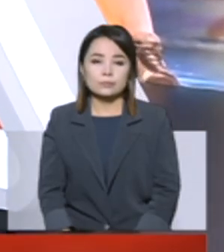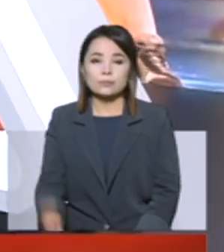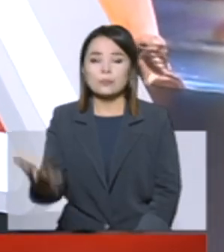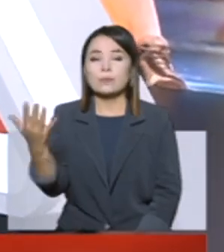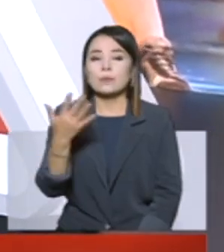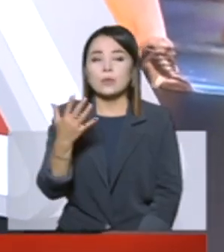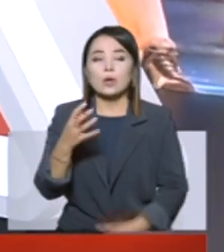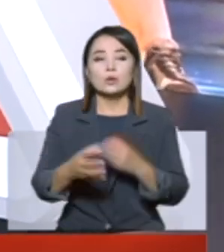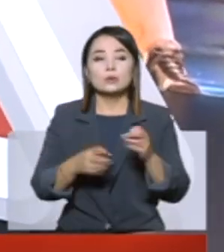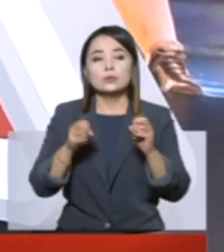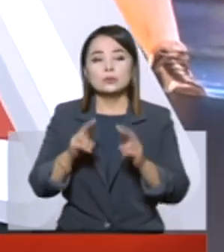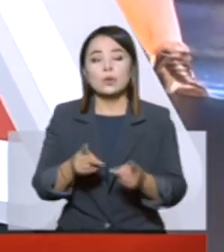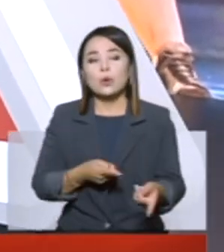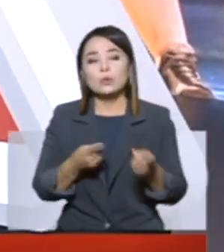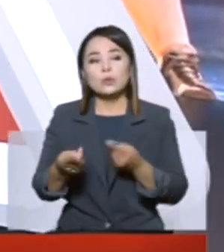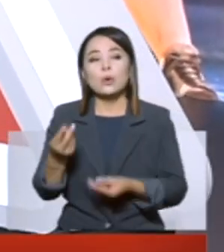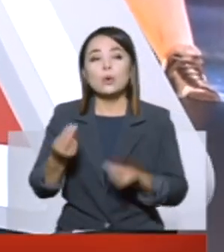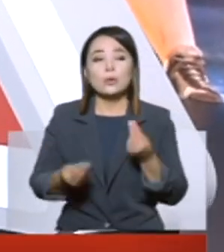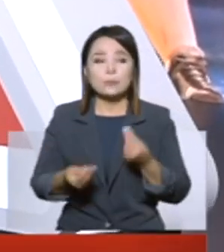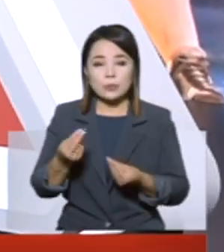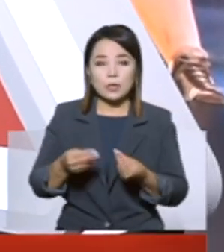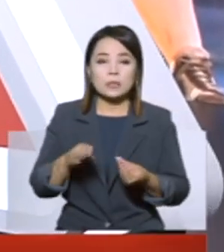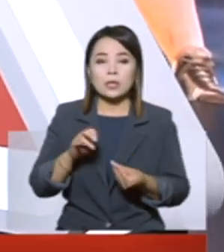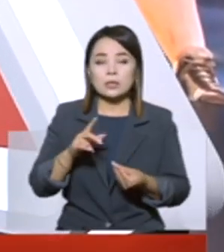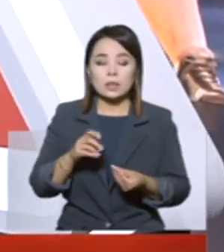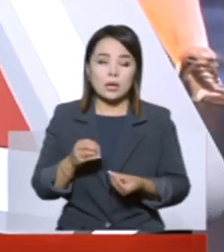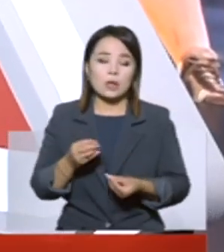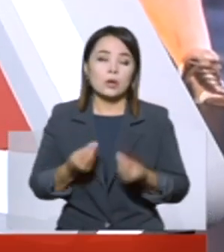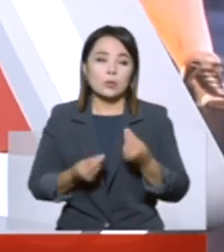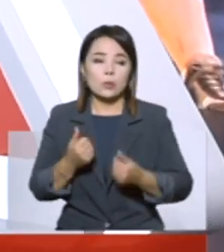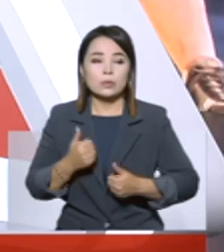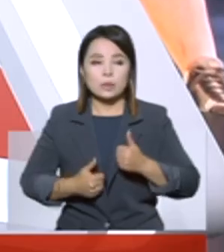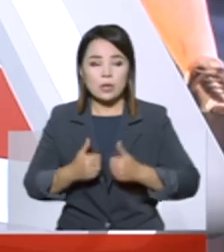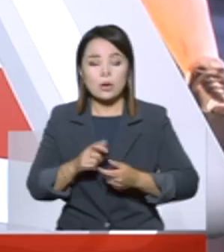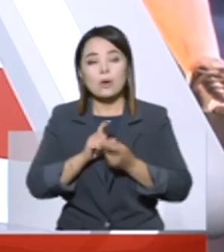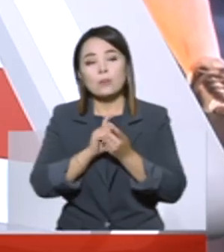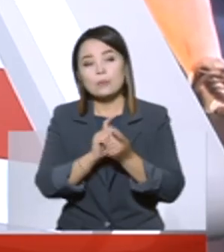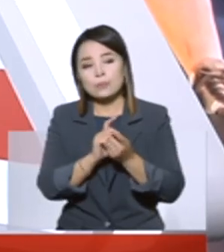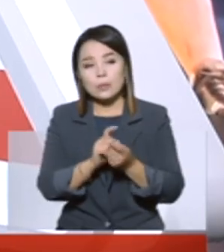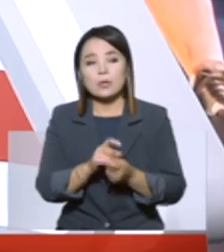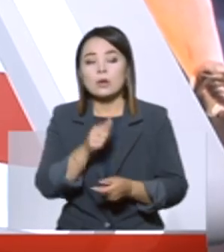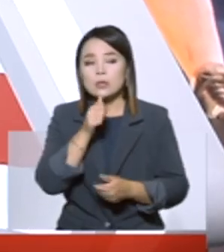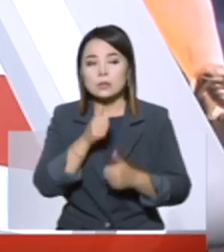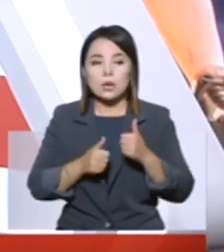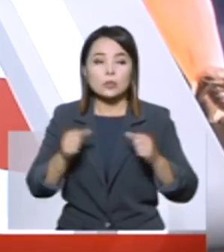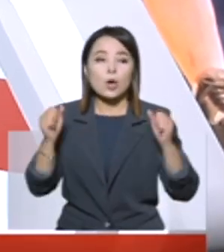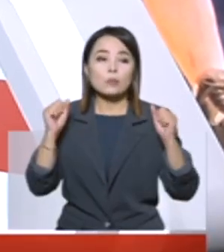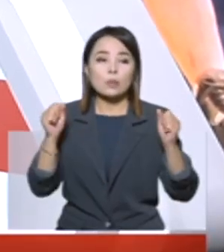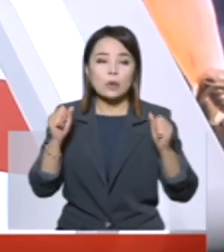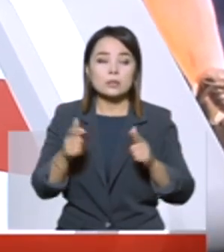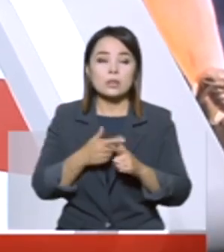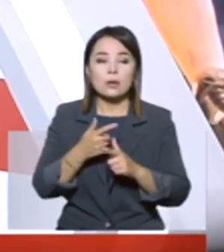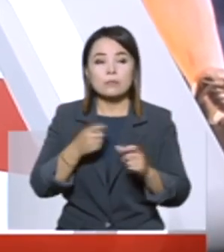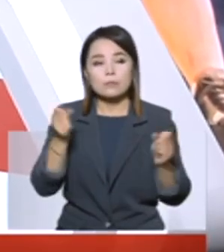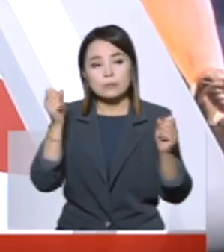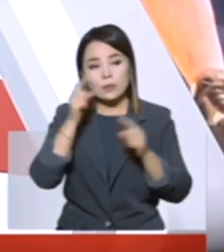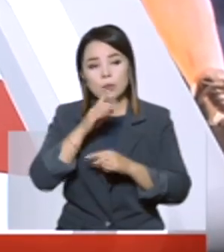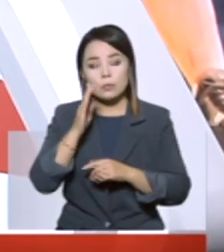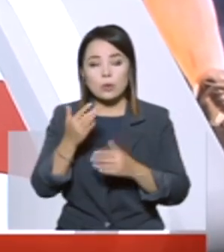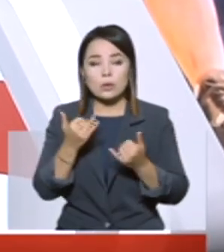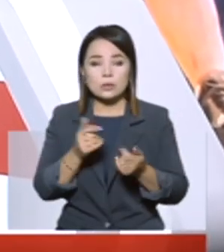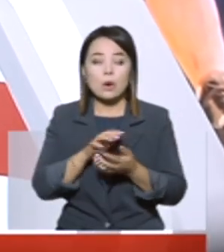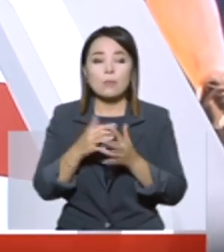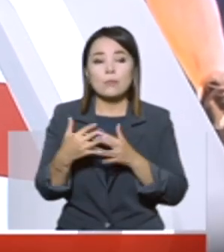бесінші дүниежүзілік көшпенділер ойындарында теңге ілу мен күрес түрлеріне ел намысын қорғайтын спортшылардың есімі белгілі болды.